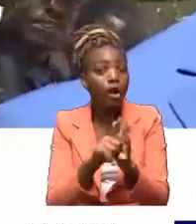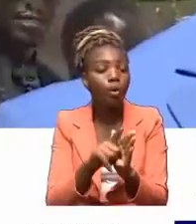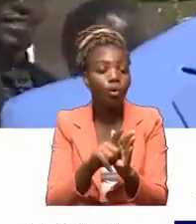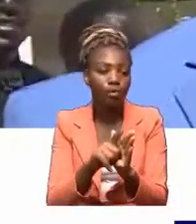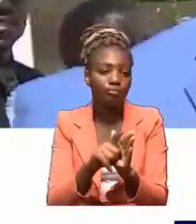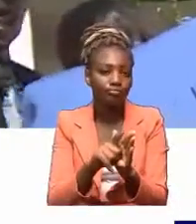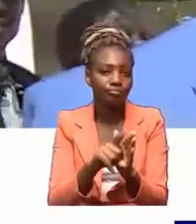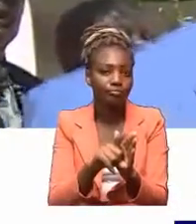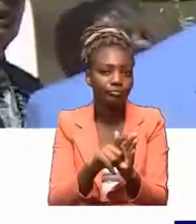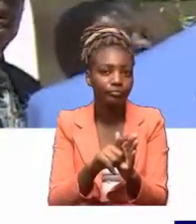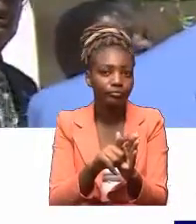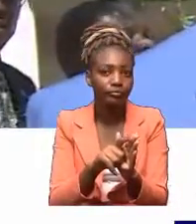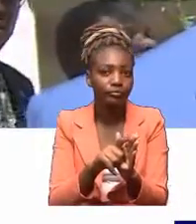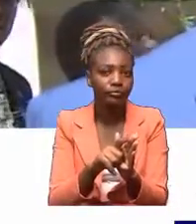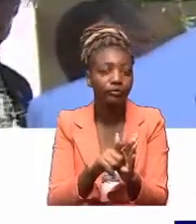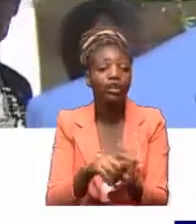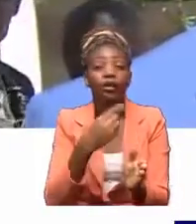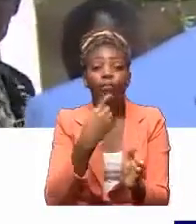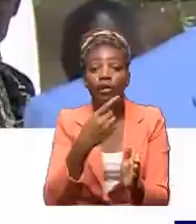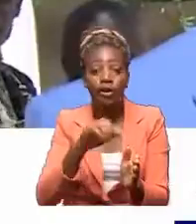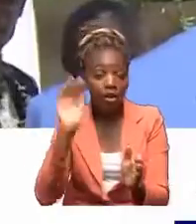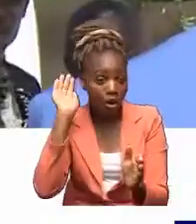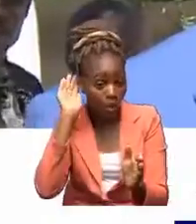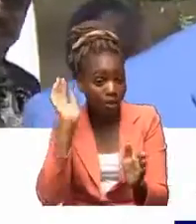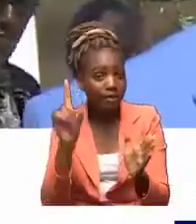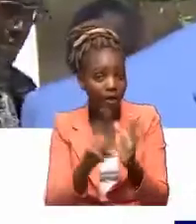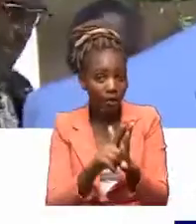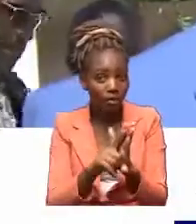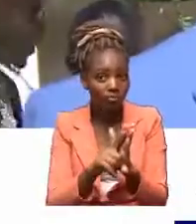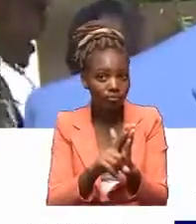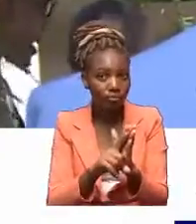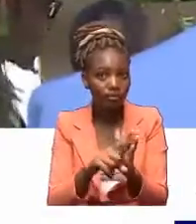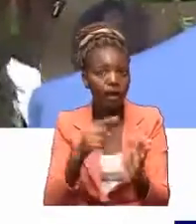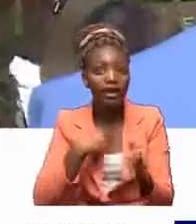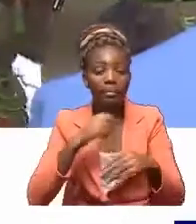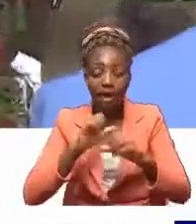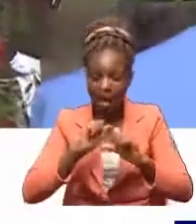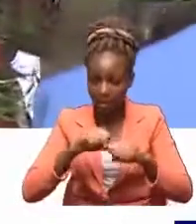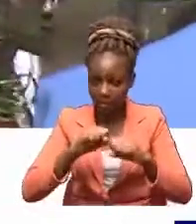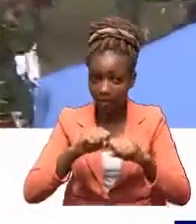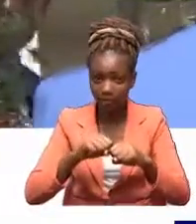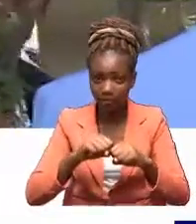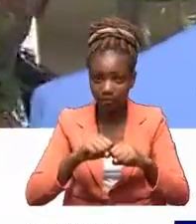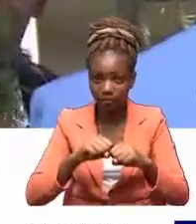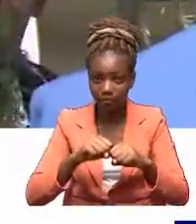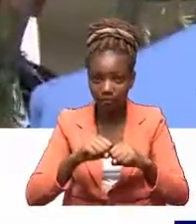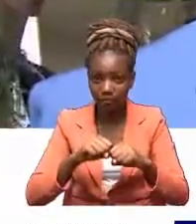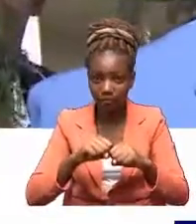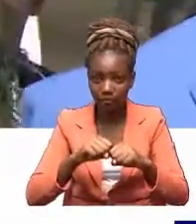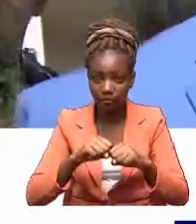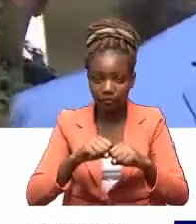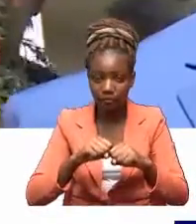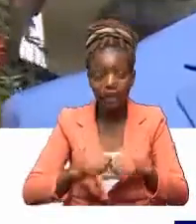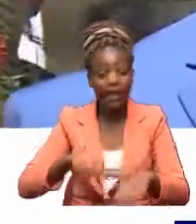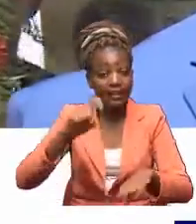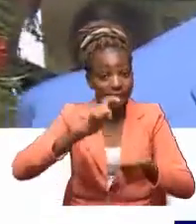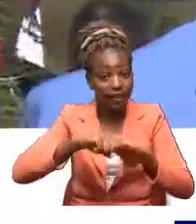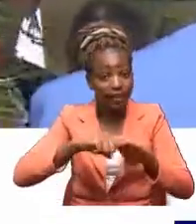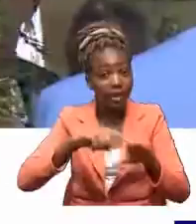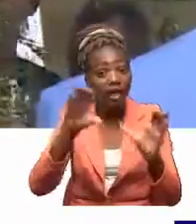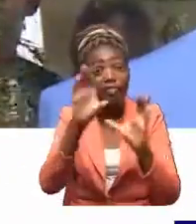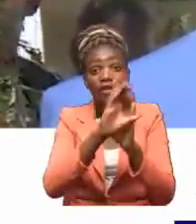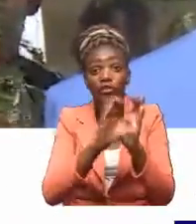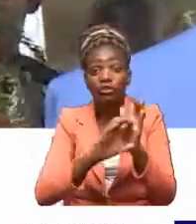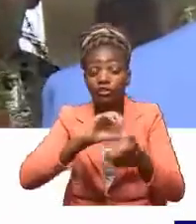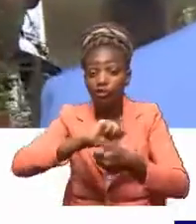huo. Alifuata sheria ambayo ilikuwa wakati huo. Mimi ninakubali kwamba alifanya hivyo, kwa sababu hata wakati katiba ilipobadilishwa na